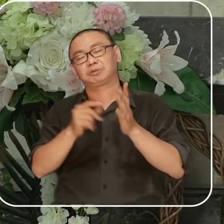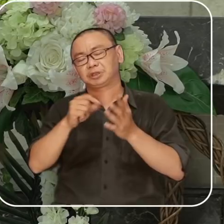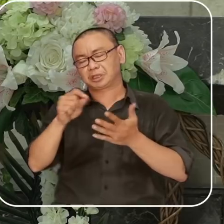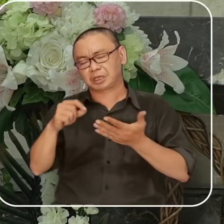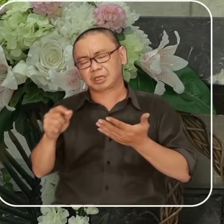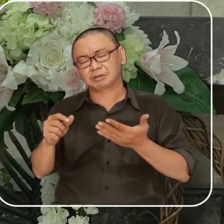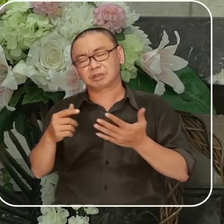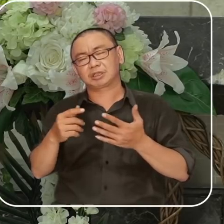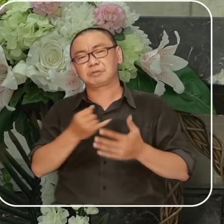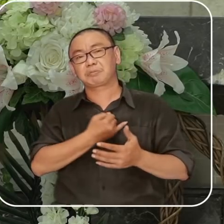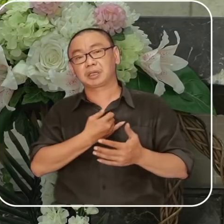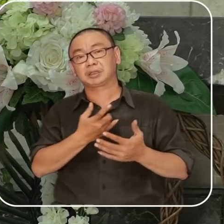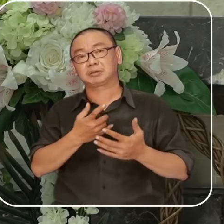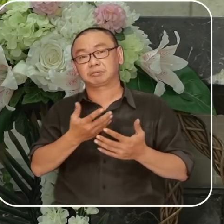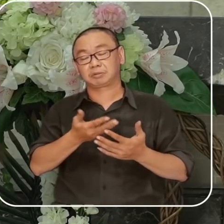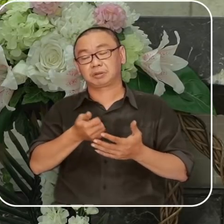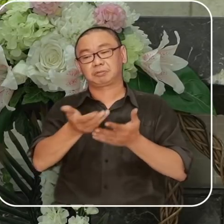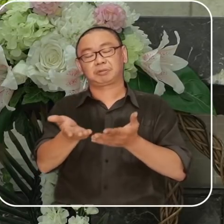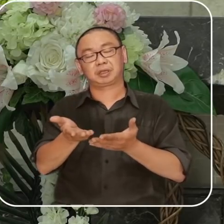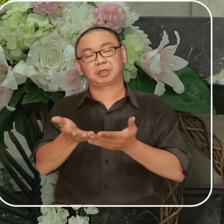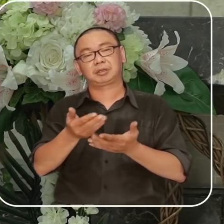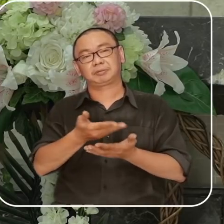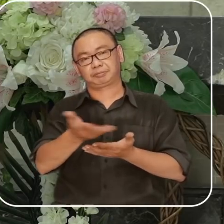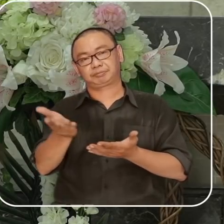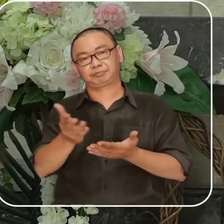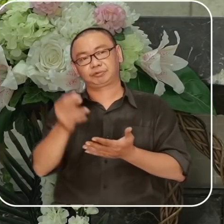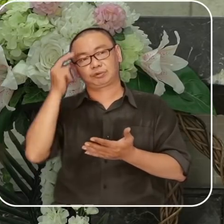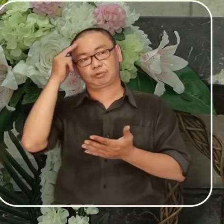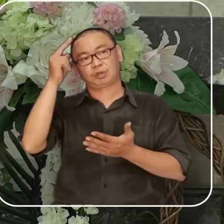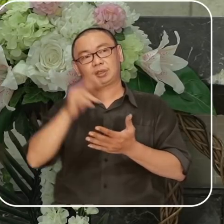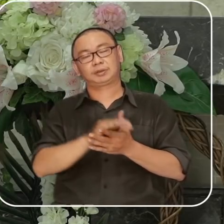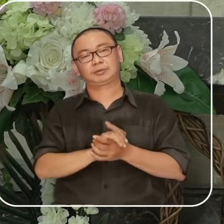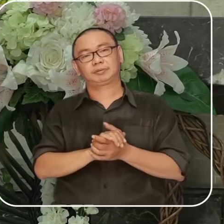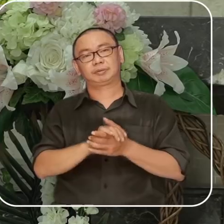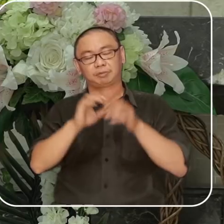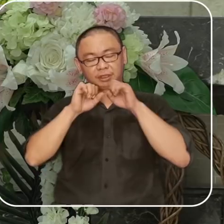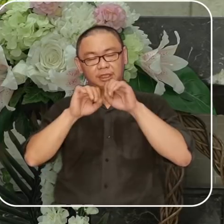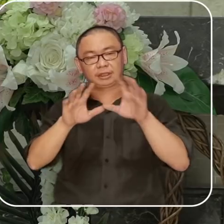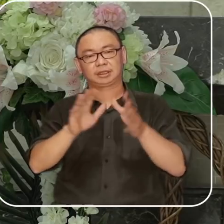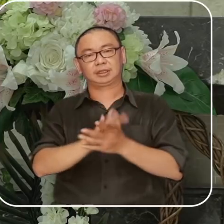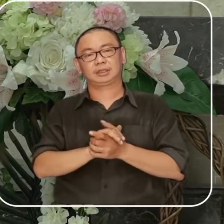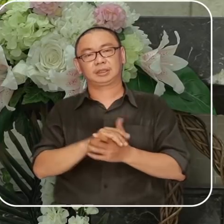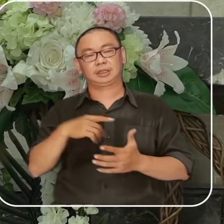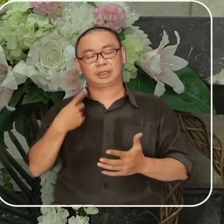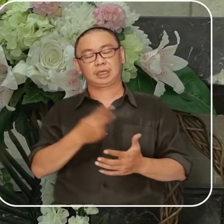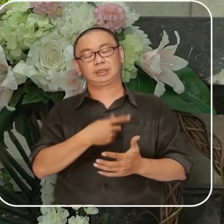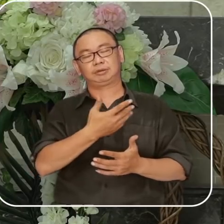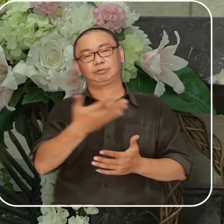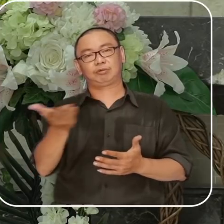berikan kepada mereka? Tuhan memberkati kita